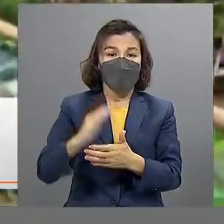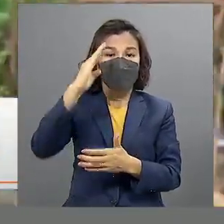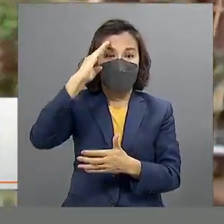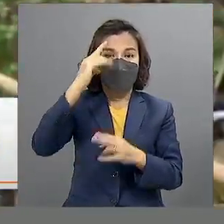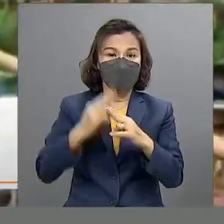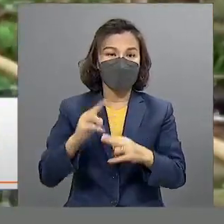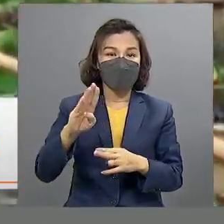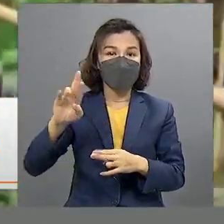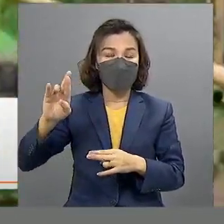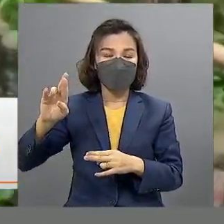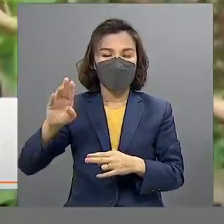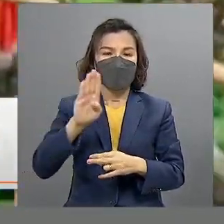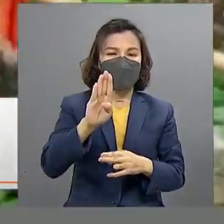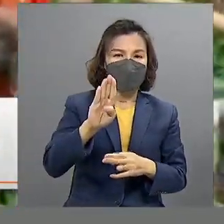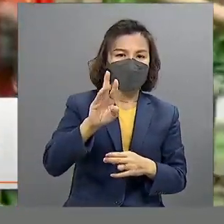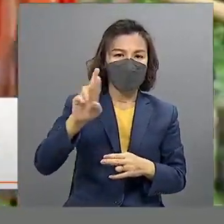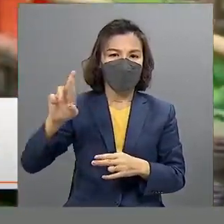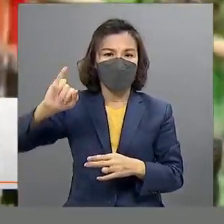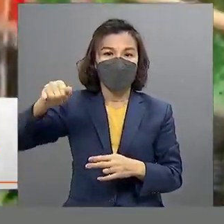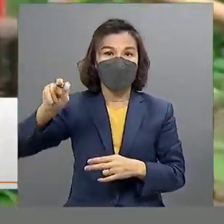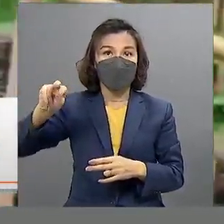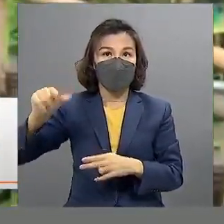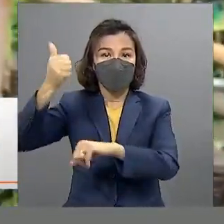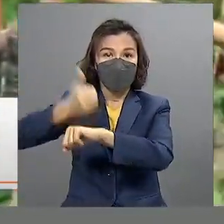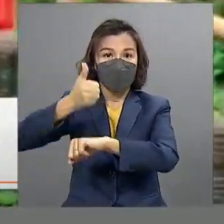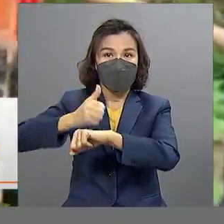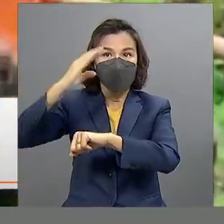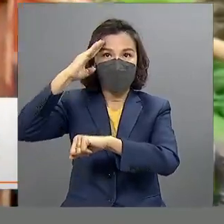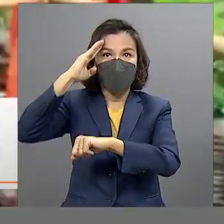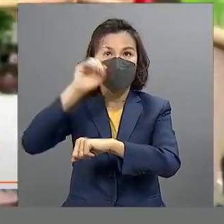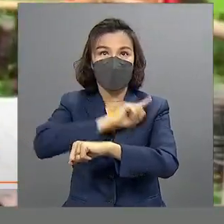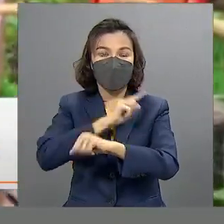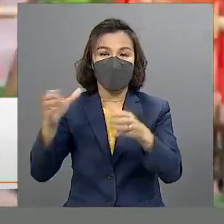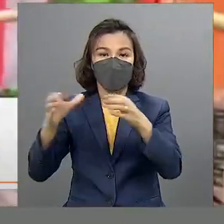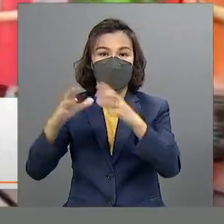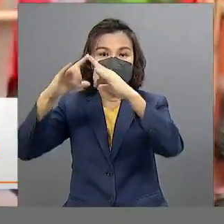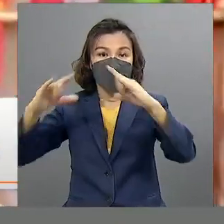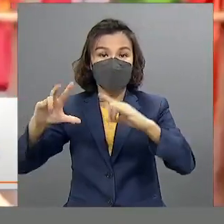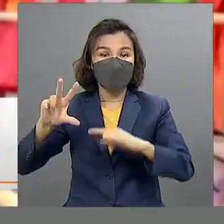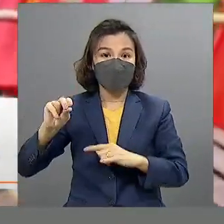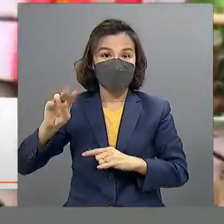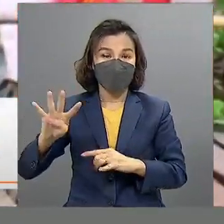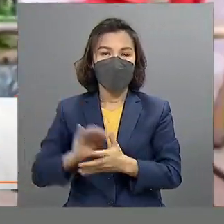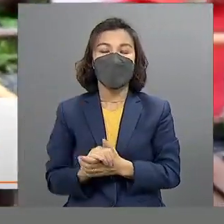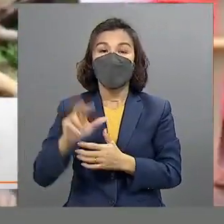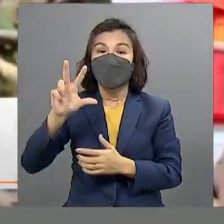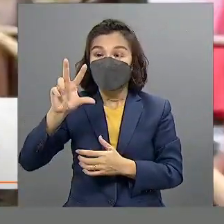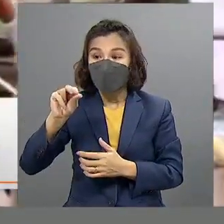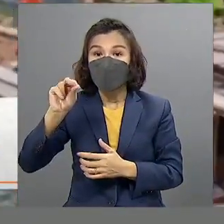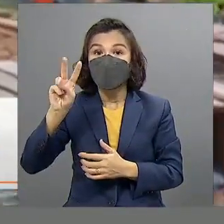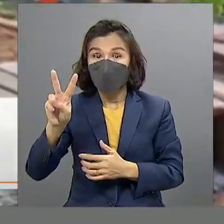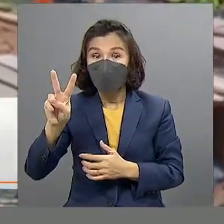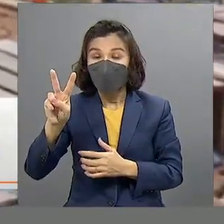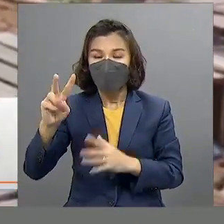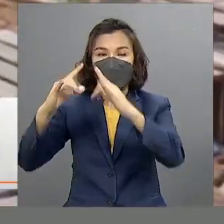ากองกิจการพลเรือนมณฑลทหารบกที่32พร้อมคณะสำนักงานโครงการทหารพันดีค่ายสุรศักดิ์มนตรี